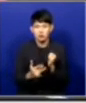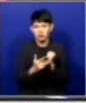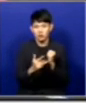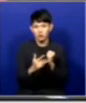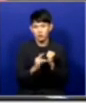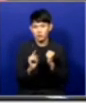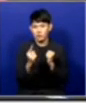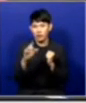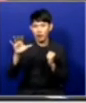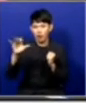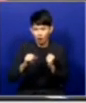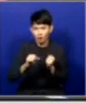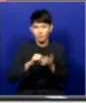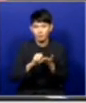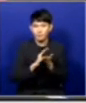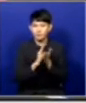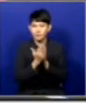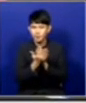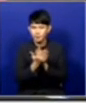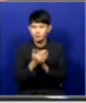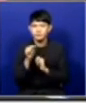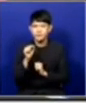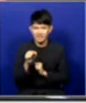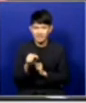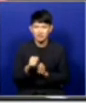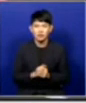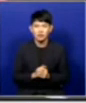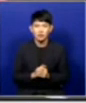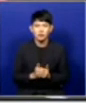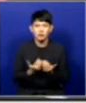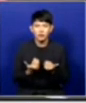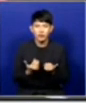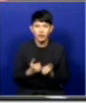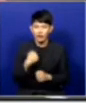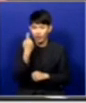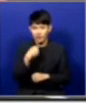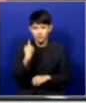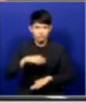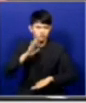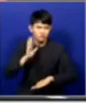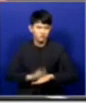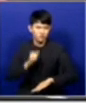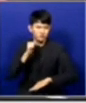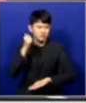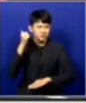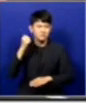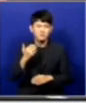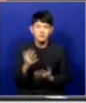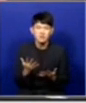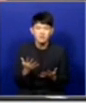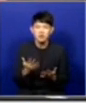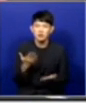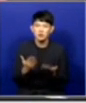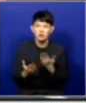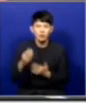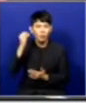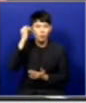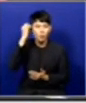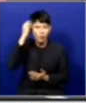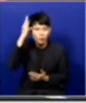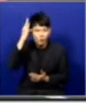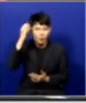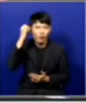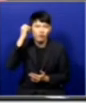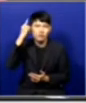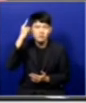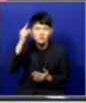าใช้ตรงนี้ก็คือขาดแคลนฝีมือแรงงานขาดความรู้ความเข้าใจผู้ประกอบการก็เช่นเดีย